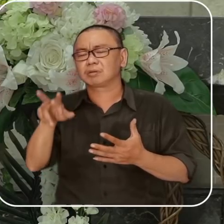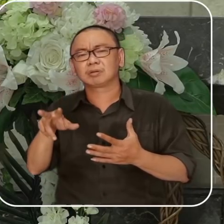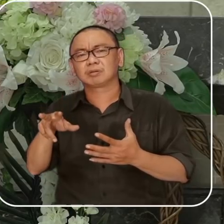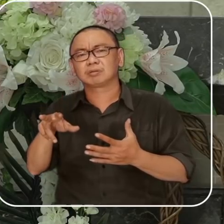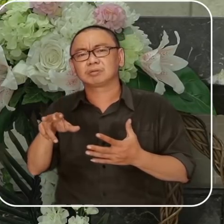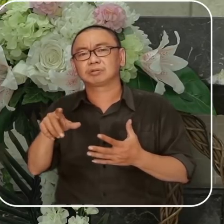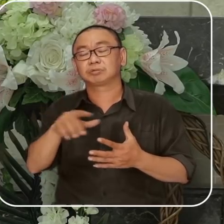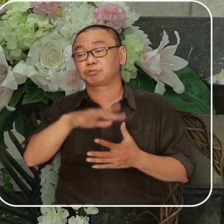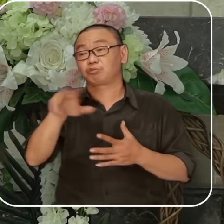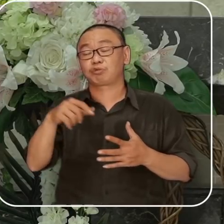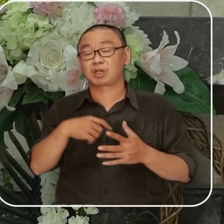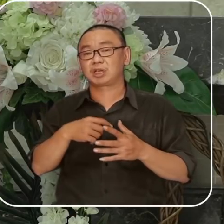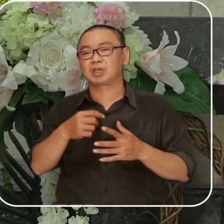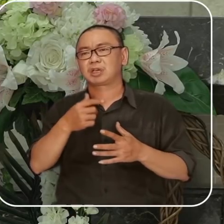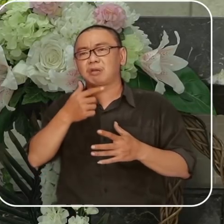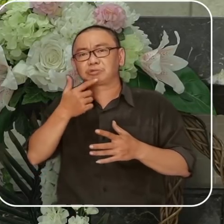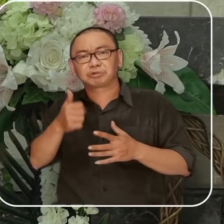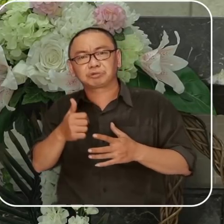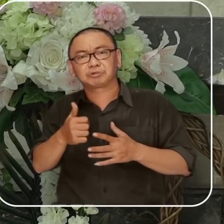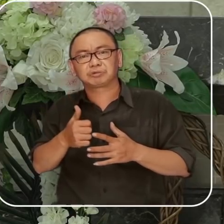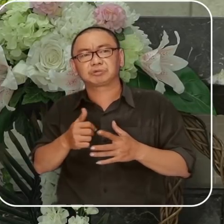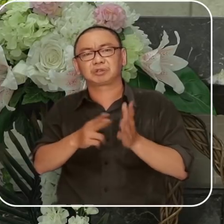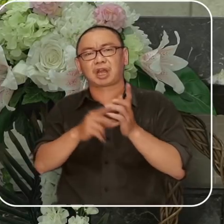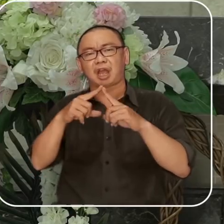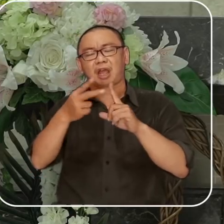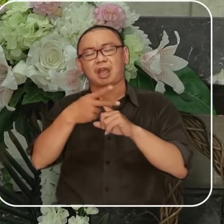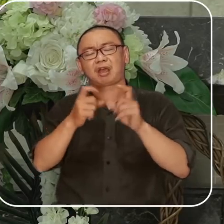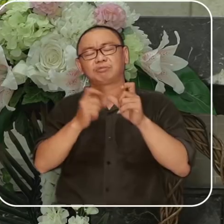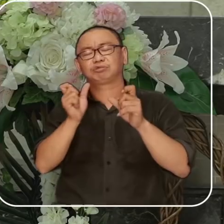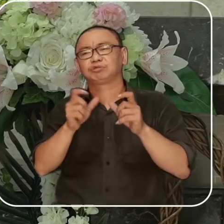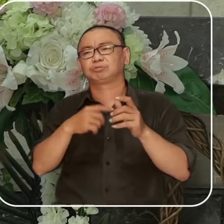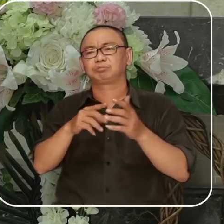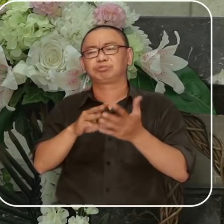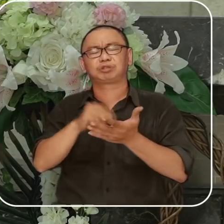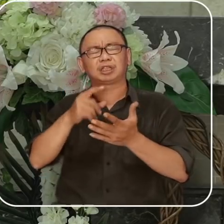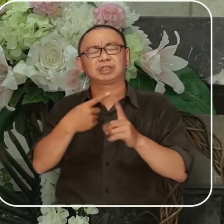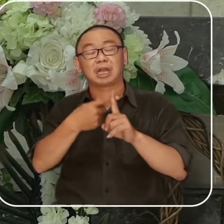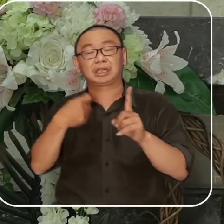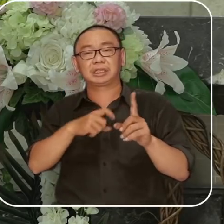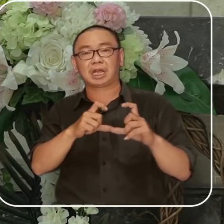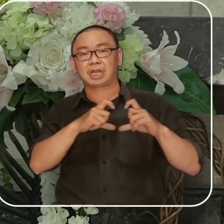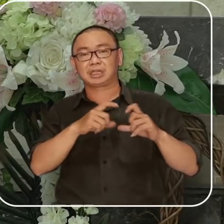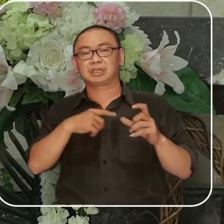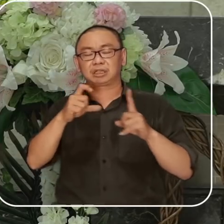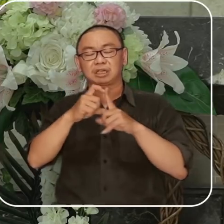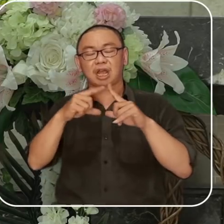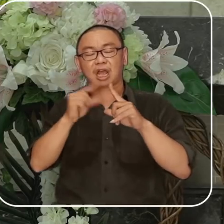bahwa seluruh nafsu, kedagingan kita pun berpusat dari hati. Maka Daud tahu